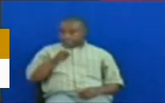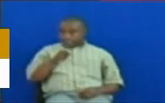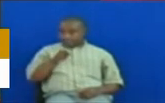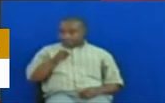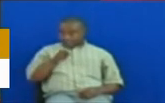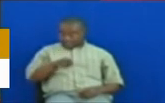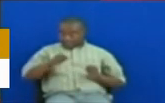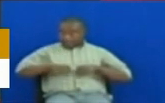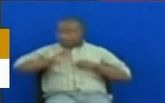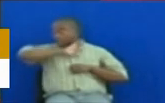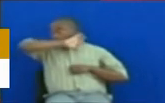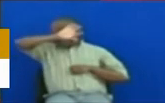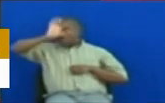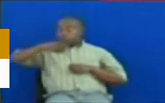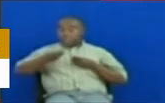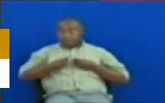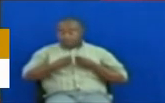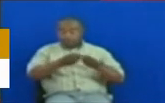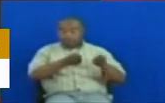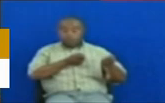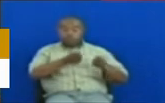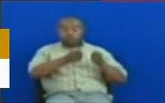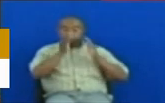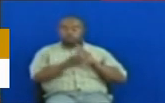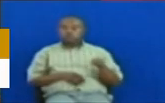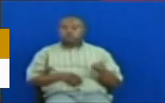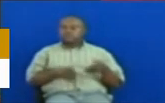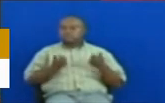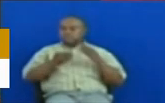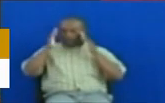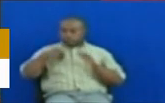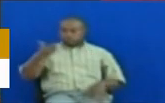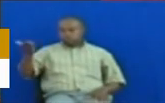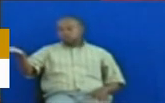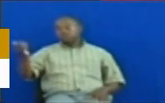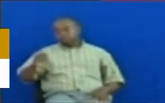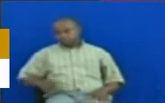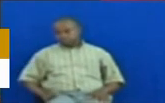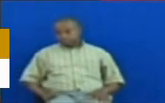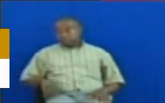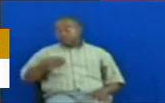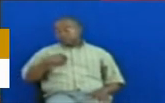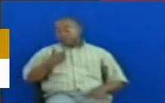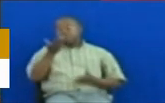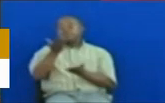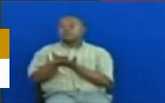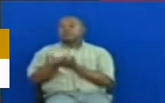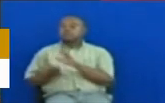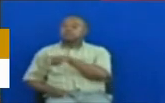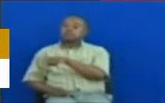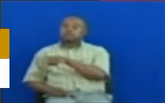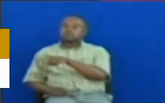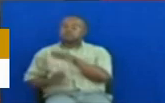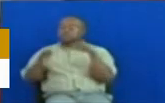Director General. Sasa Mheshimiwa Speaker, Mwenyekiti, nilikuwa ninapendekeza kifungu